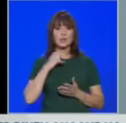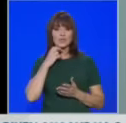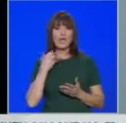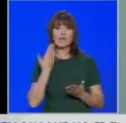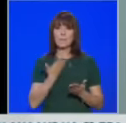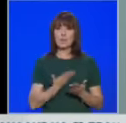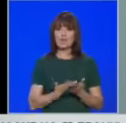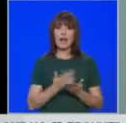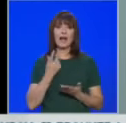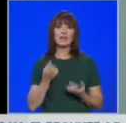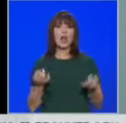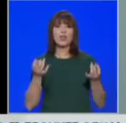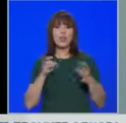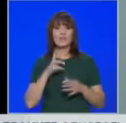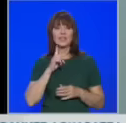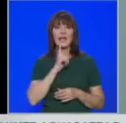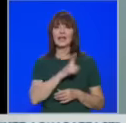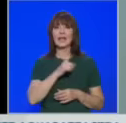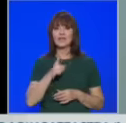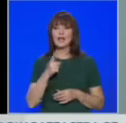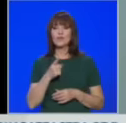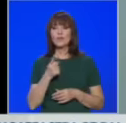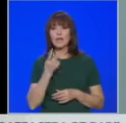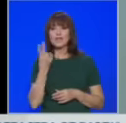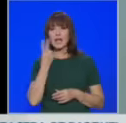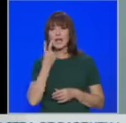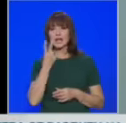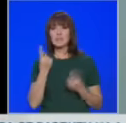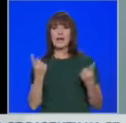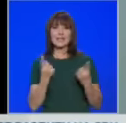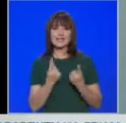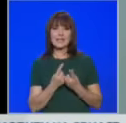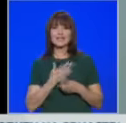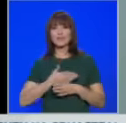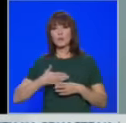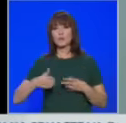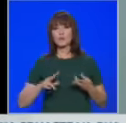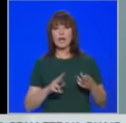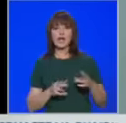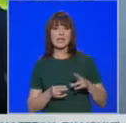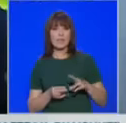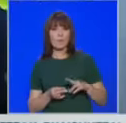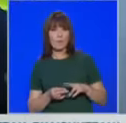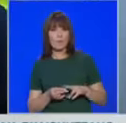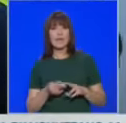наказания. Това стана ясно след среща на юристи от парламентарната група на ППДБ с вътрешния министър Калин